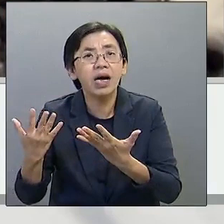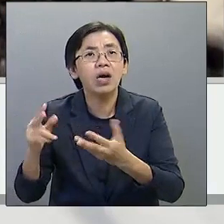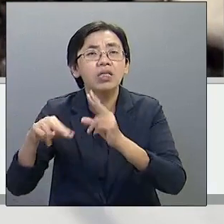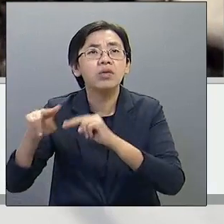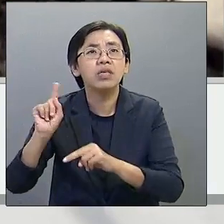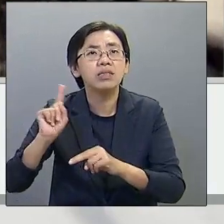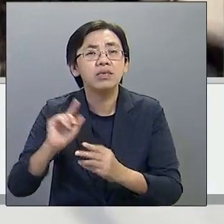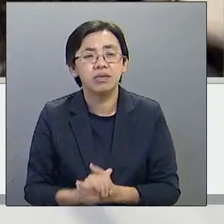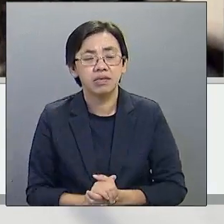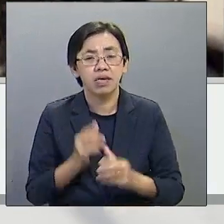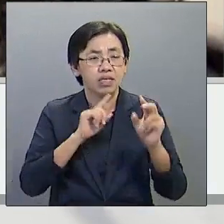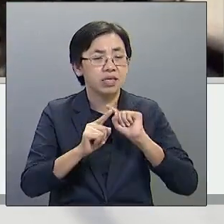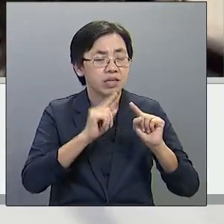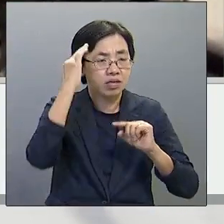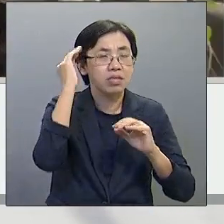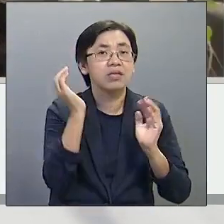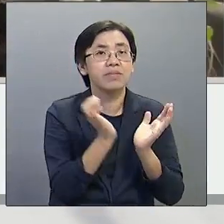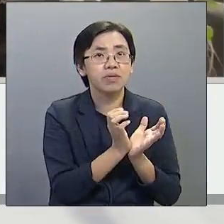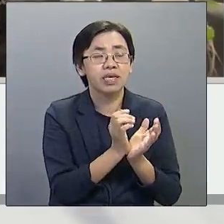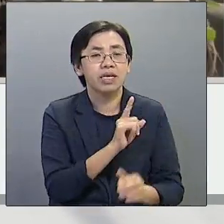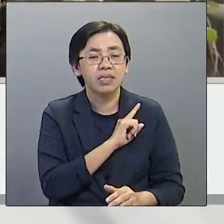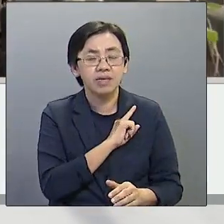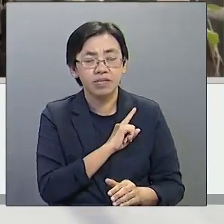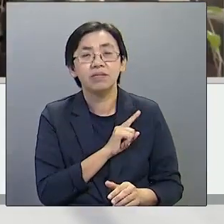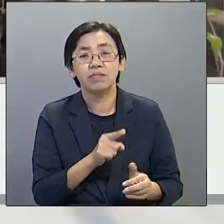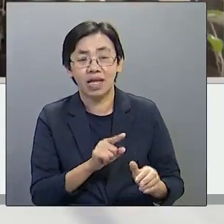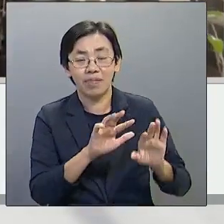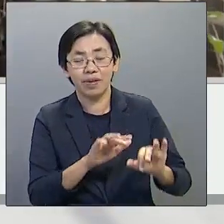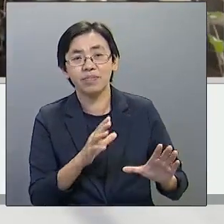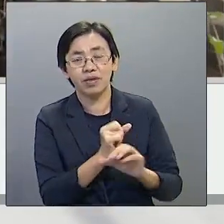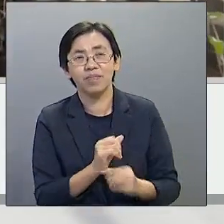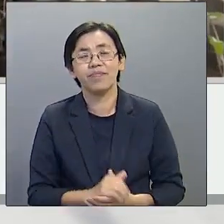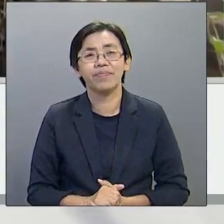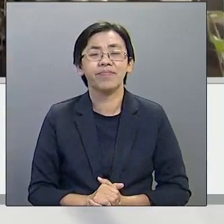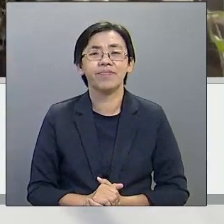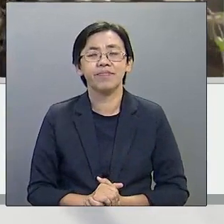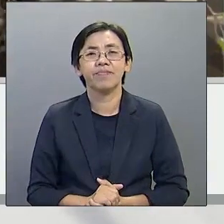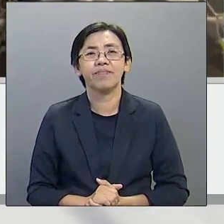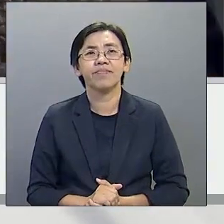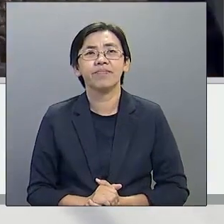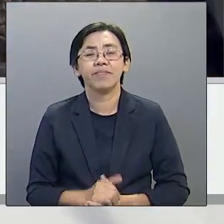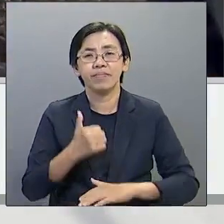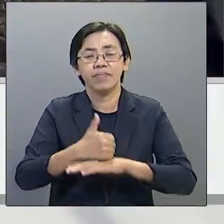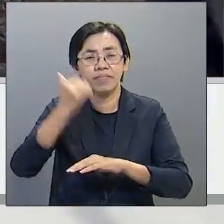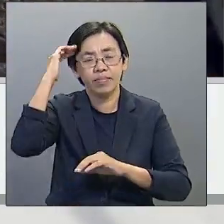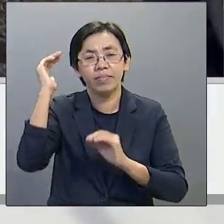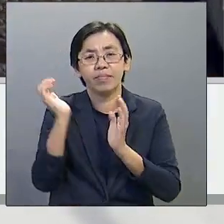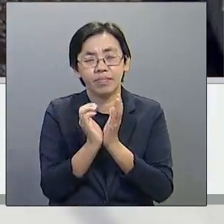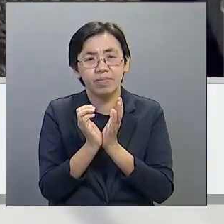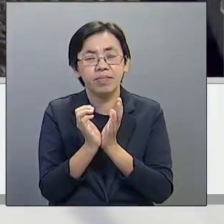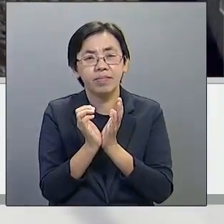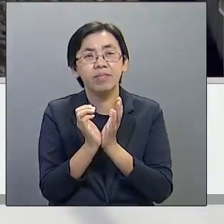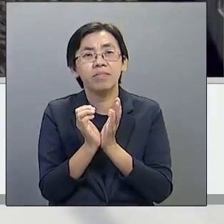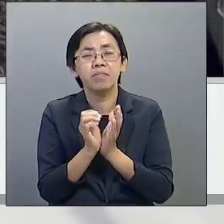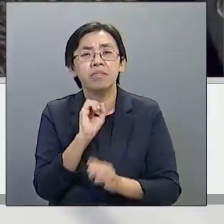ที่ทางตำรวจบ้างค่ะเจ้าของสำนวนคดีพลตำรวจตรีสุวิชชาจินดาคำผู้บังคับการตำรวจจราจร